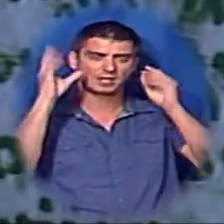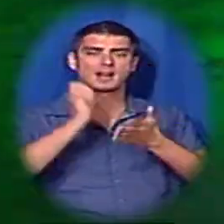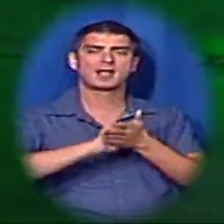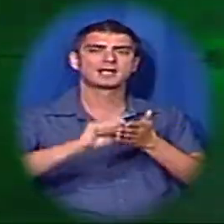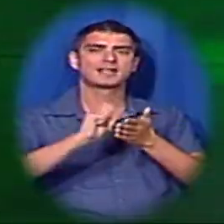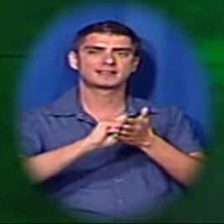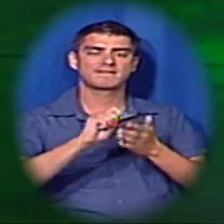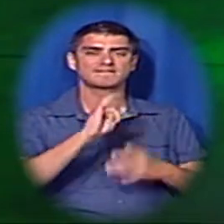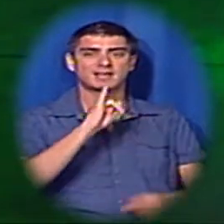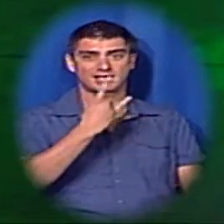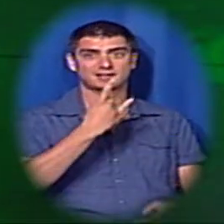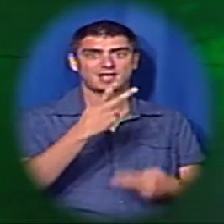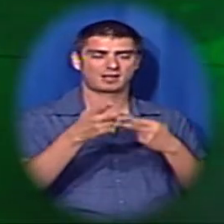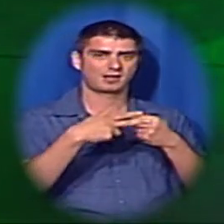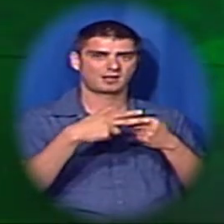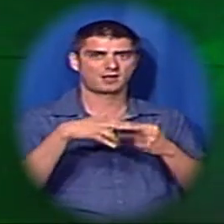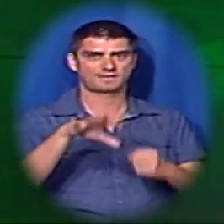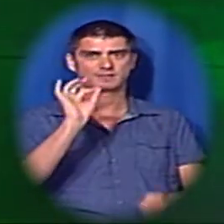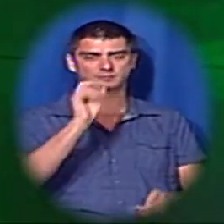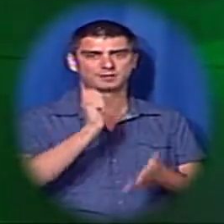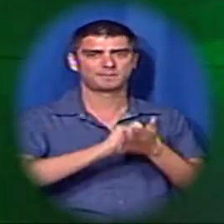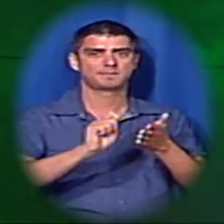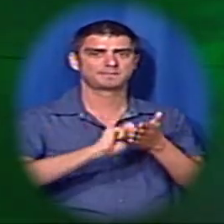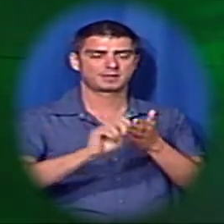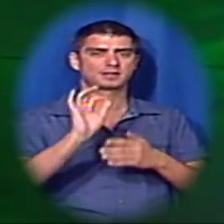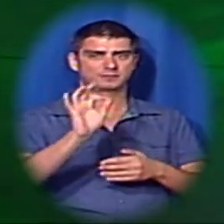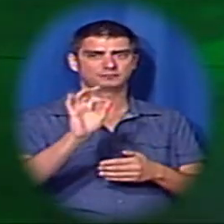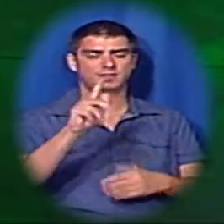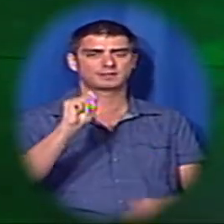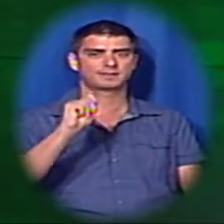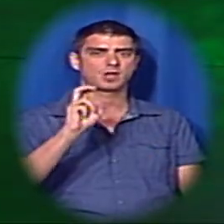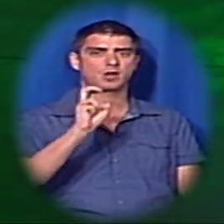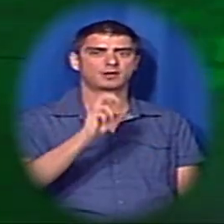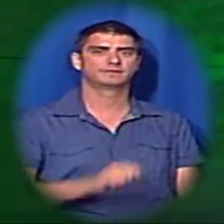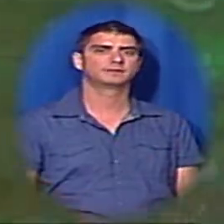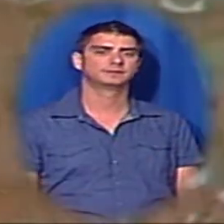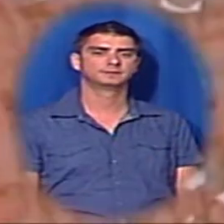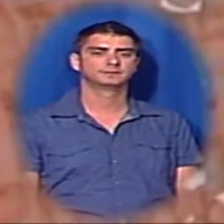כתב האחידה שקרוב לפענוח בכתבה של תמנה עורב.